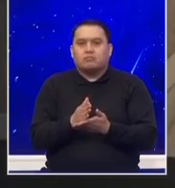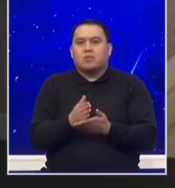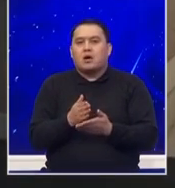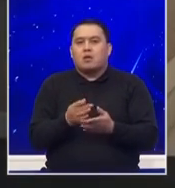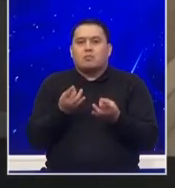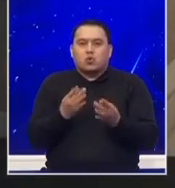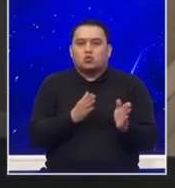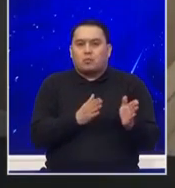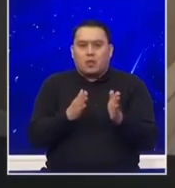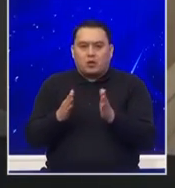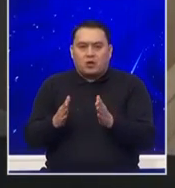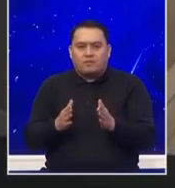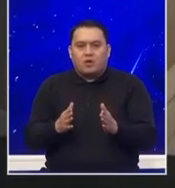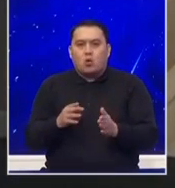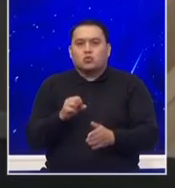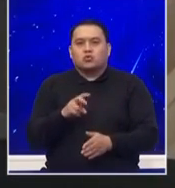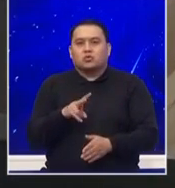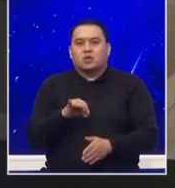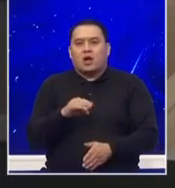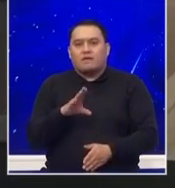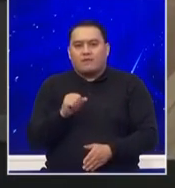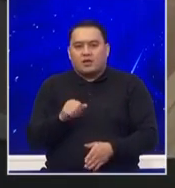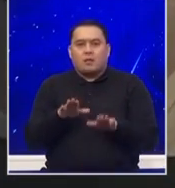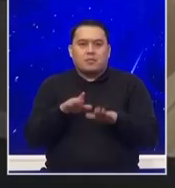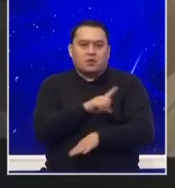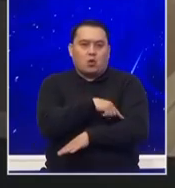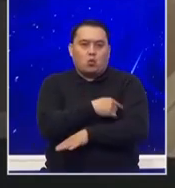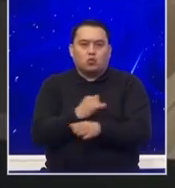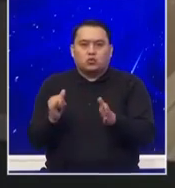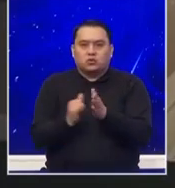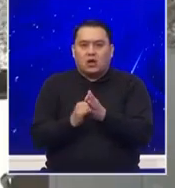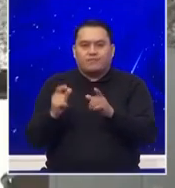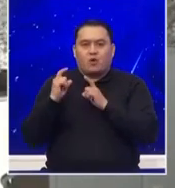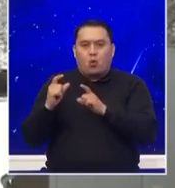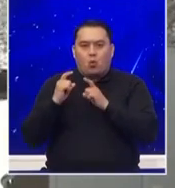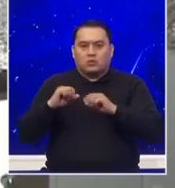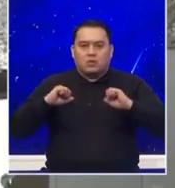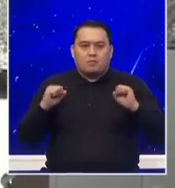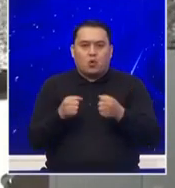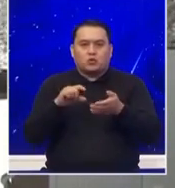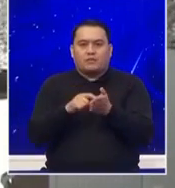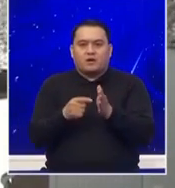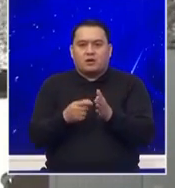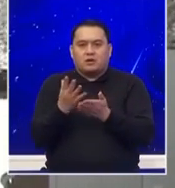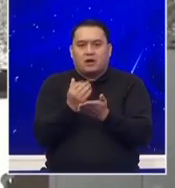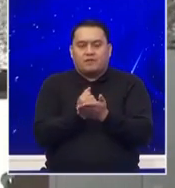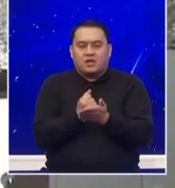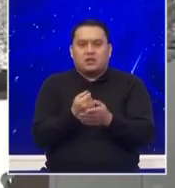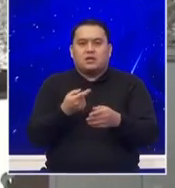работает в обычном режиме, но в Остраве и Оломице у местных больниц установили грузовики с морозильными камерами для хранения